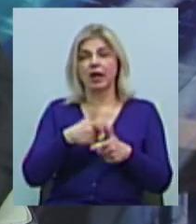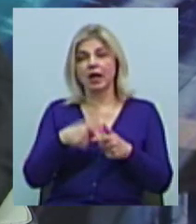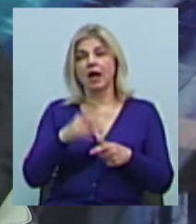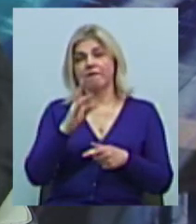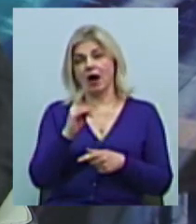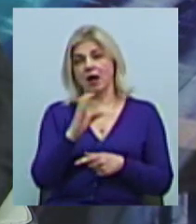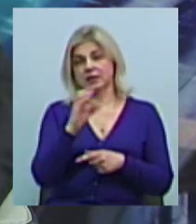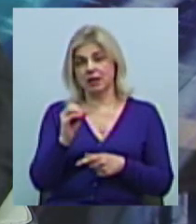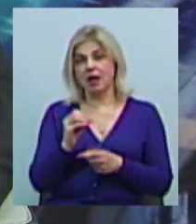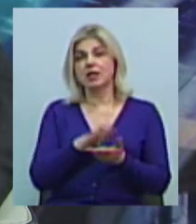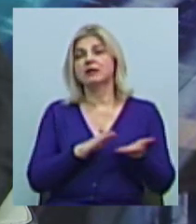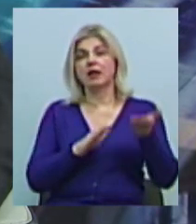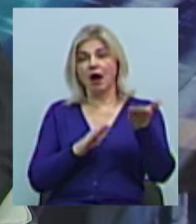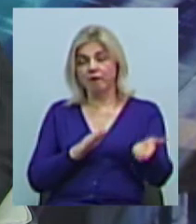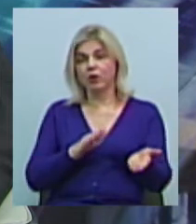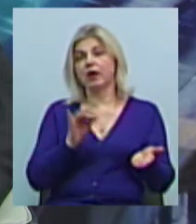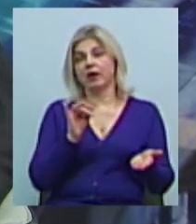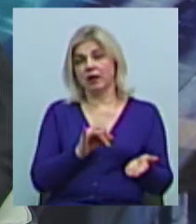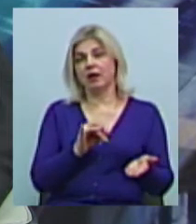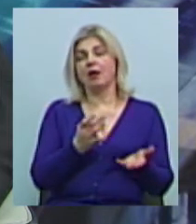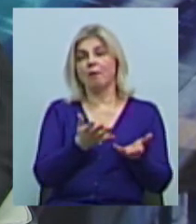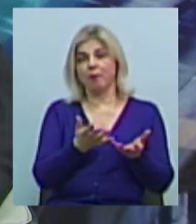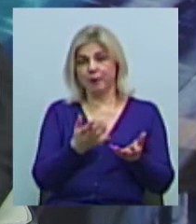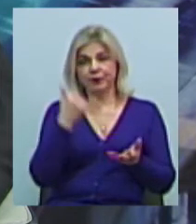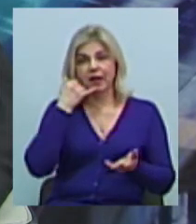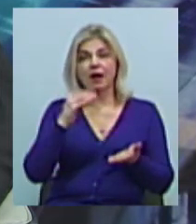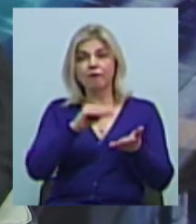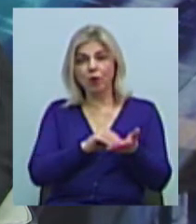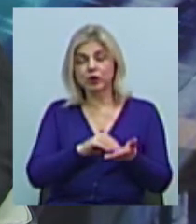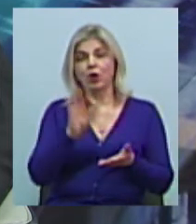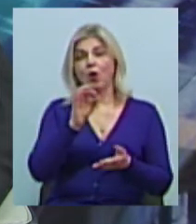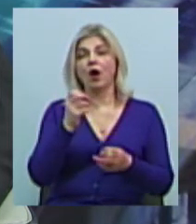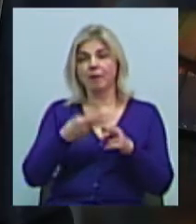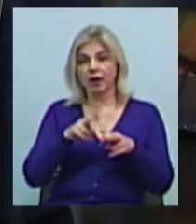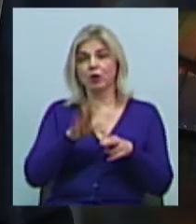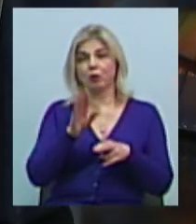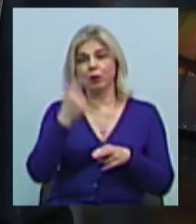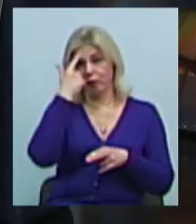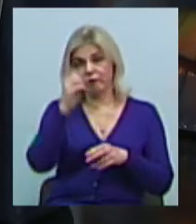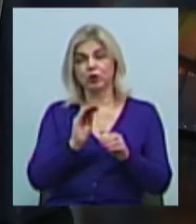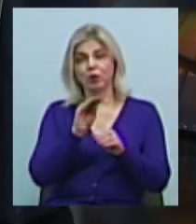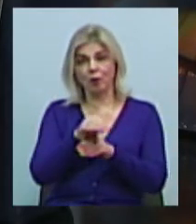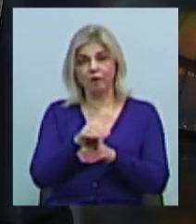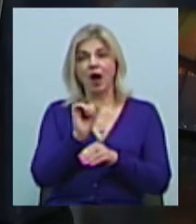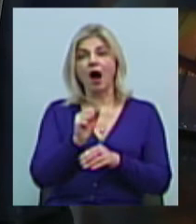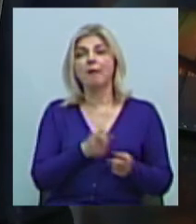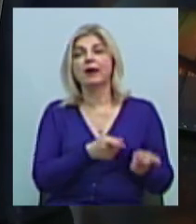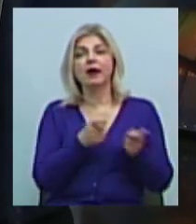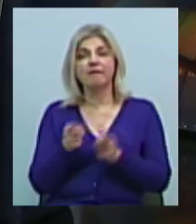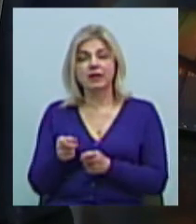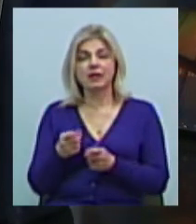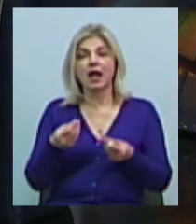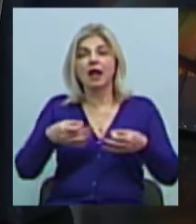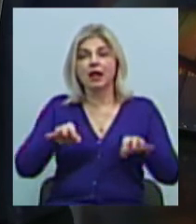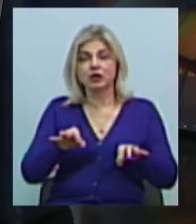касі, подати цю заяву і надати свій контактний телефон, про що буде повідомлено додатково. Перевести